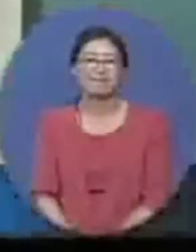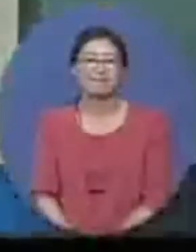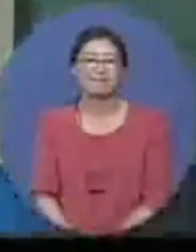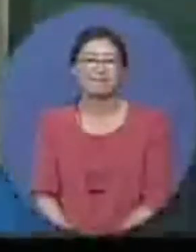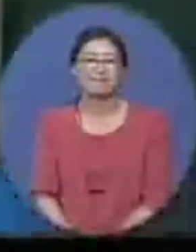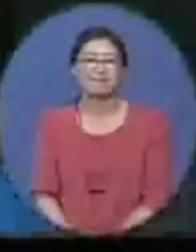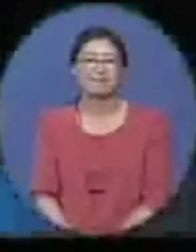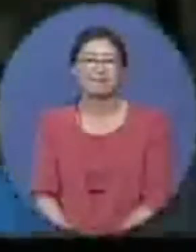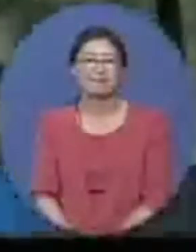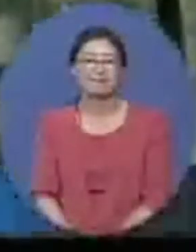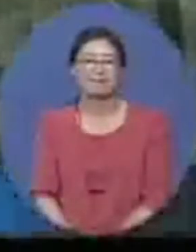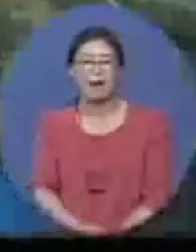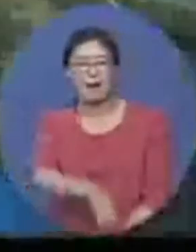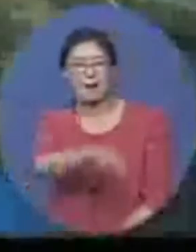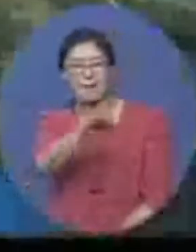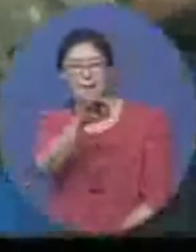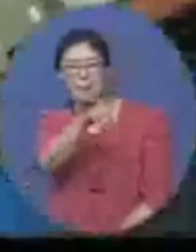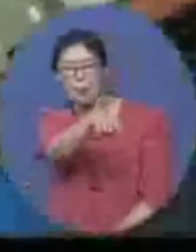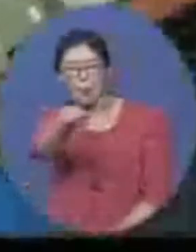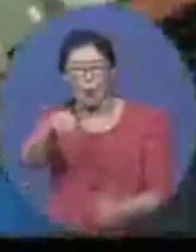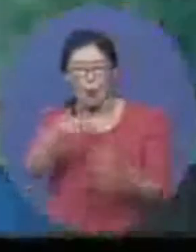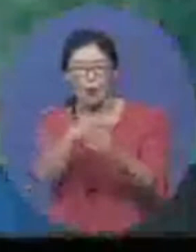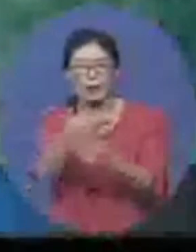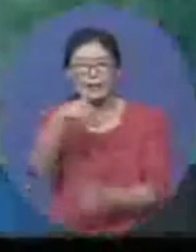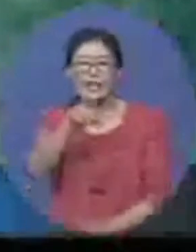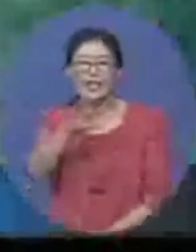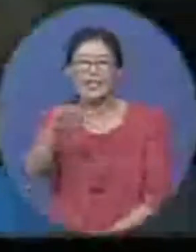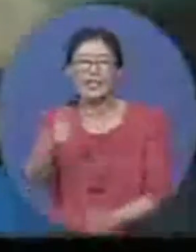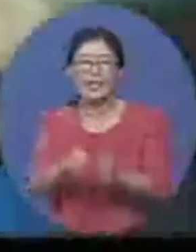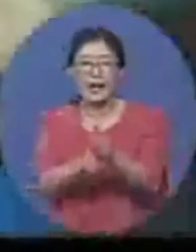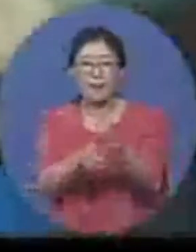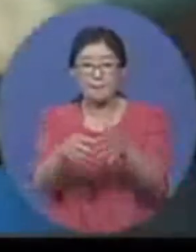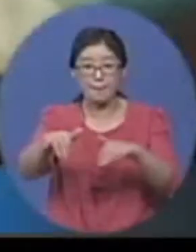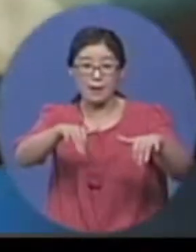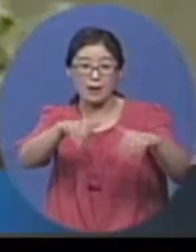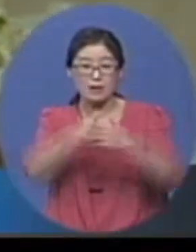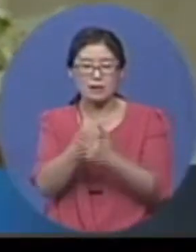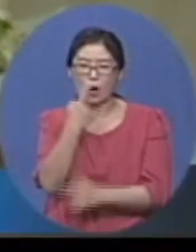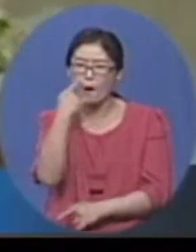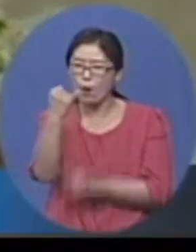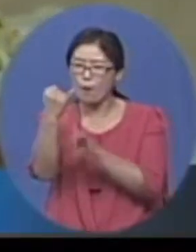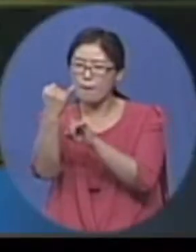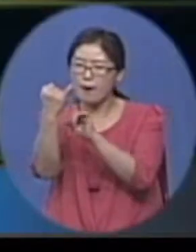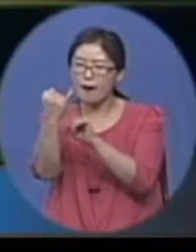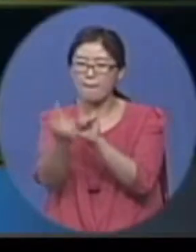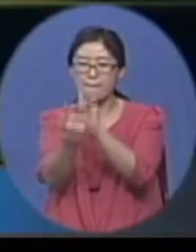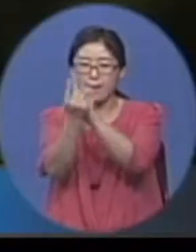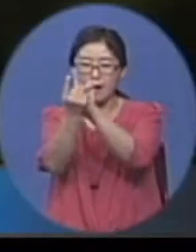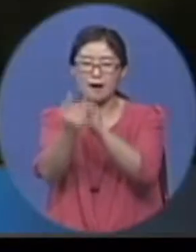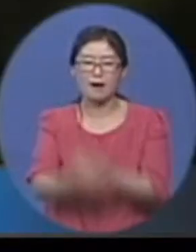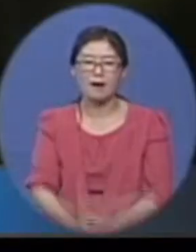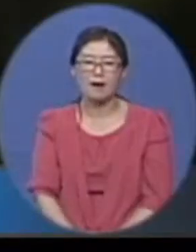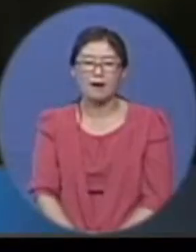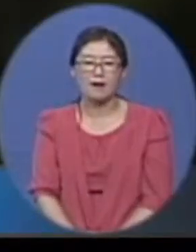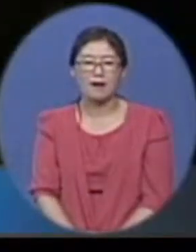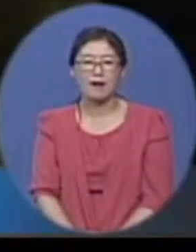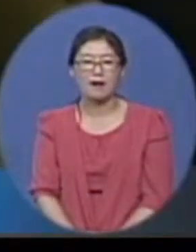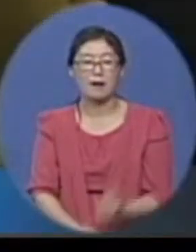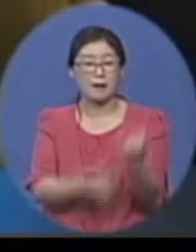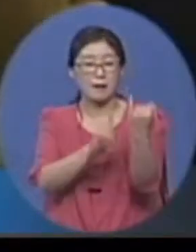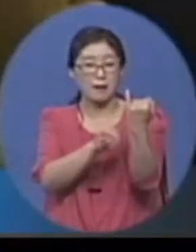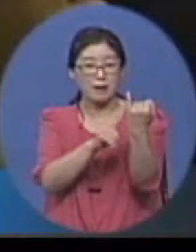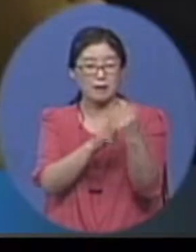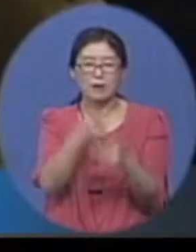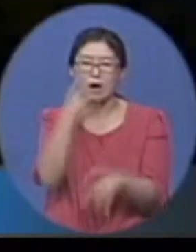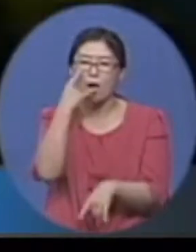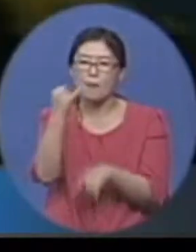오직 쓸모있는 자만이 살아남는 차이나타운에서 엄마라 불리는 여자를 만나는 이령. 어느 날 이령은 엄마의